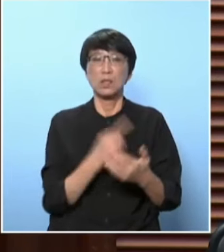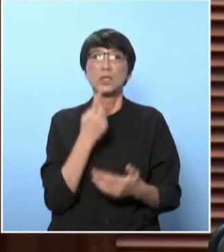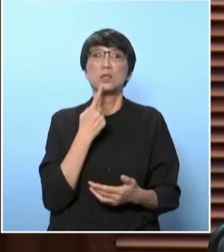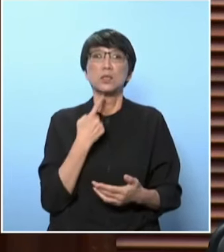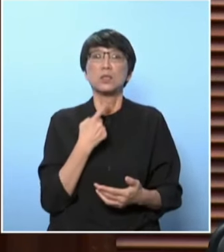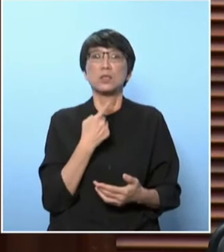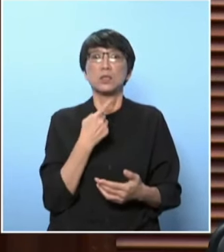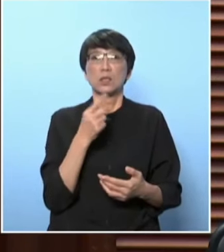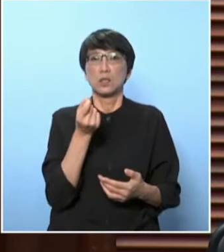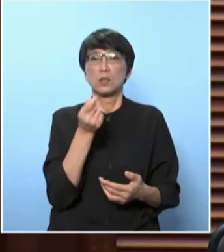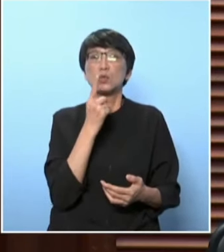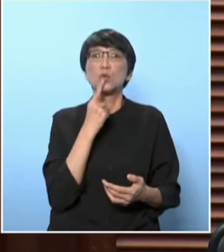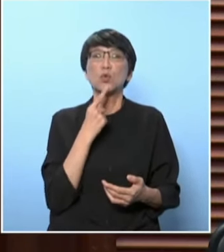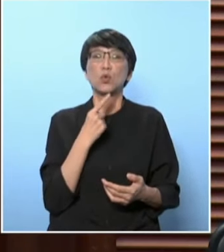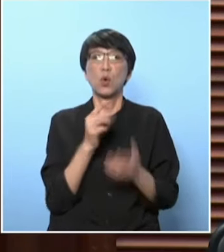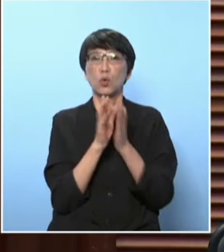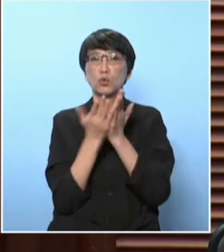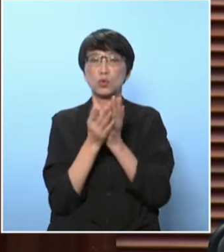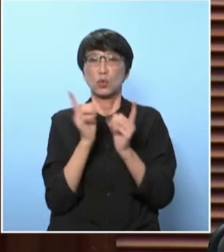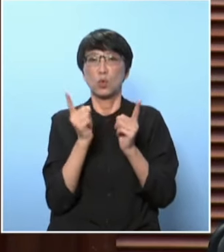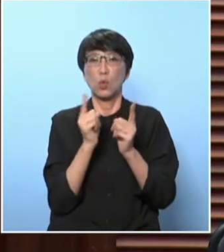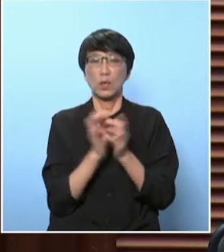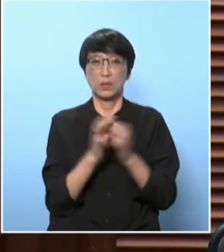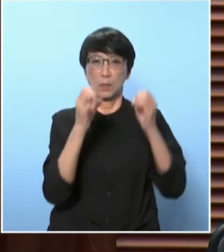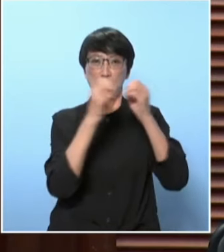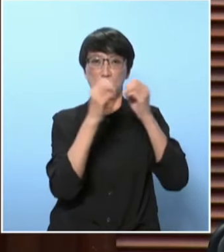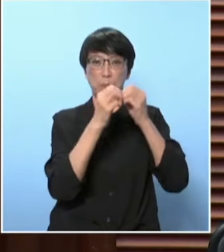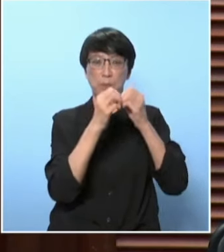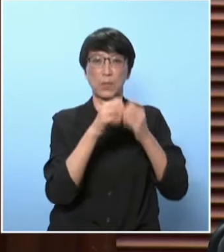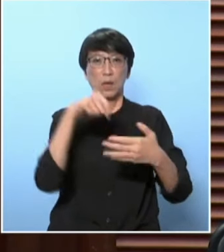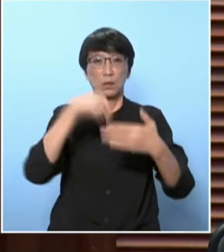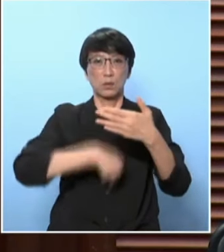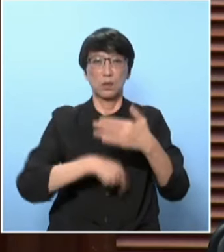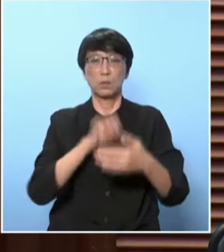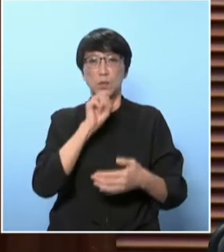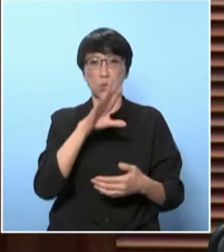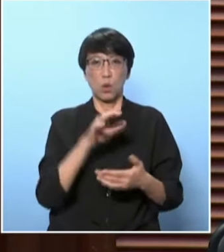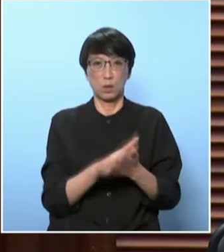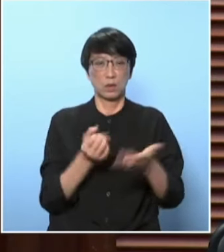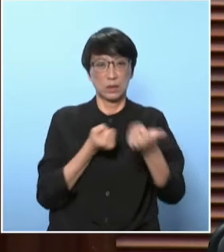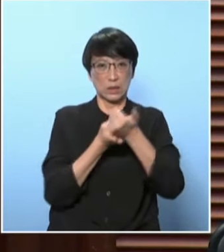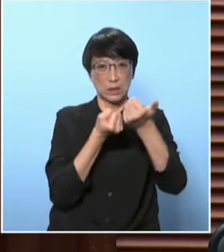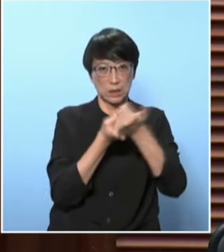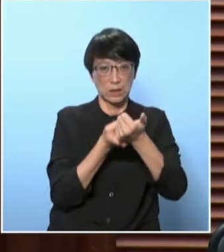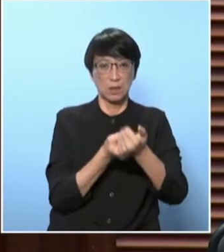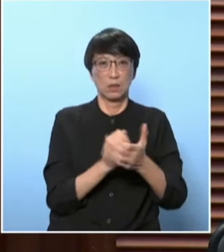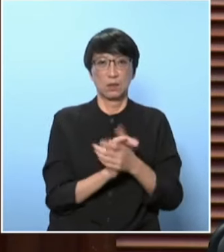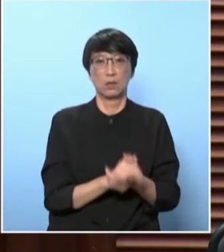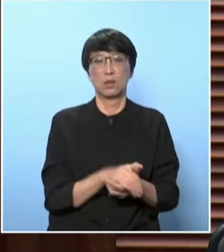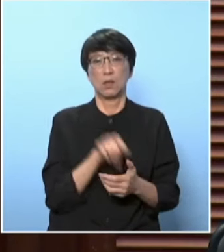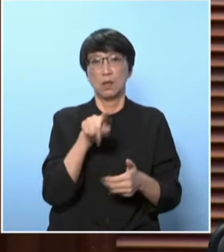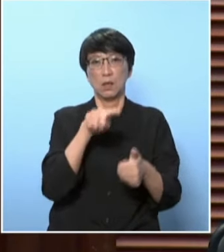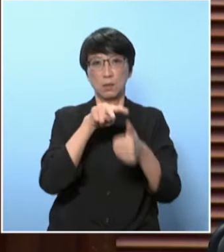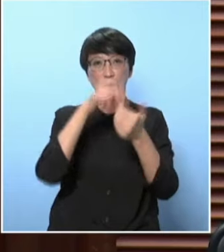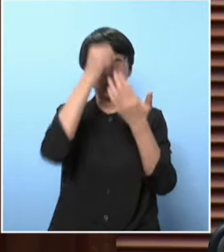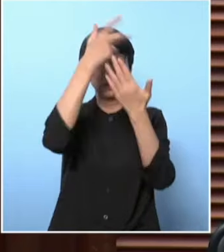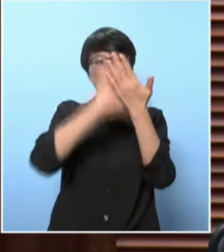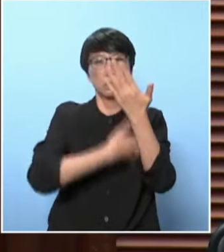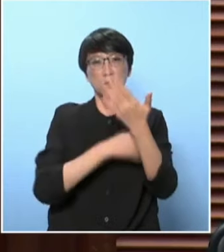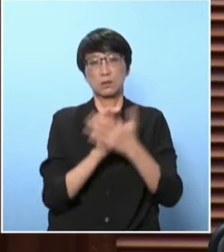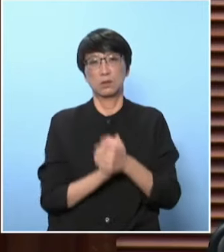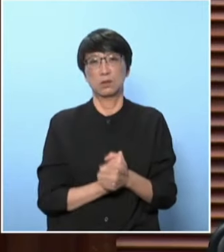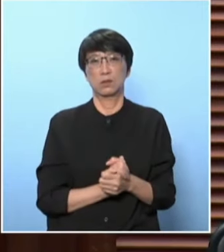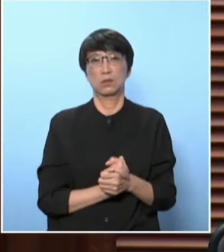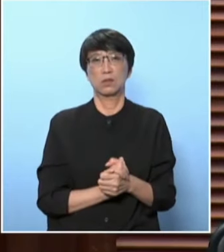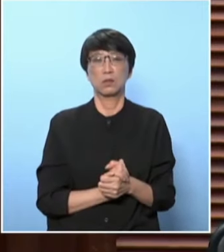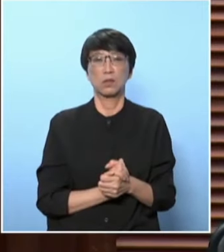又好，或者一啲微信上邊嘅一啲反應咧，都係好支持香港呢、這個控煙嘅政策，係甚至